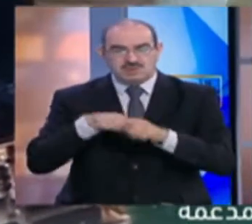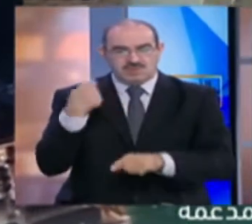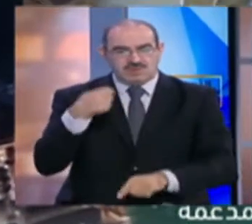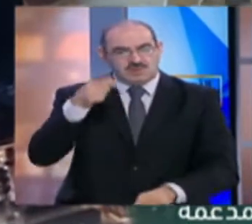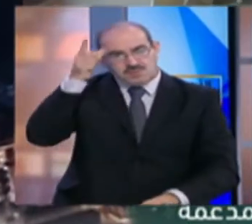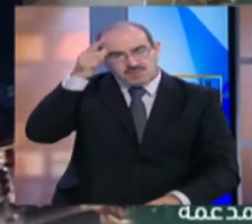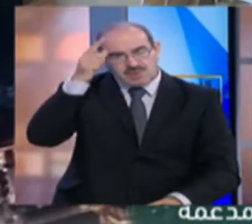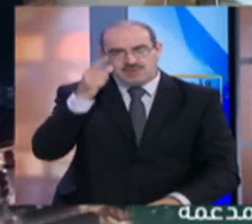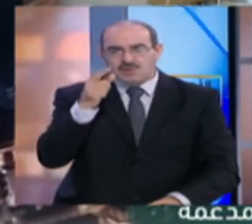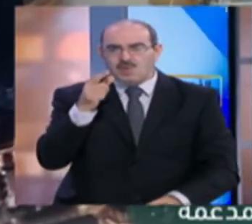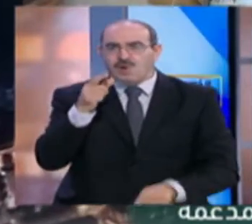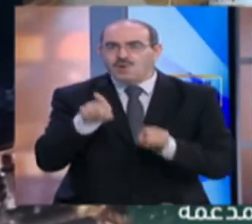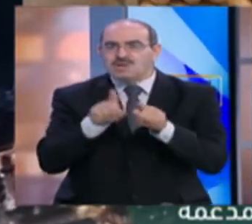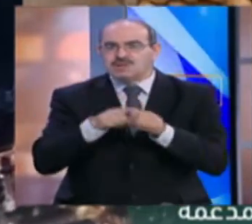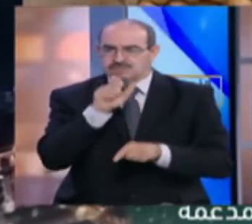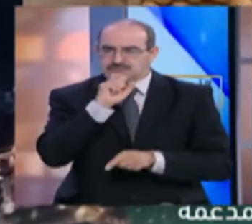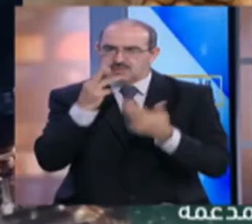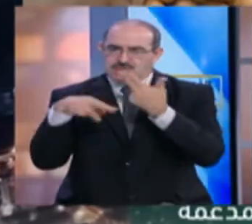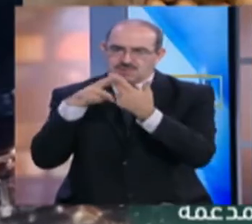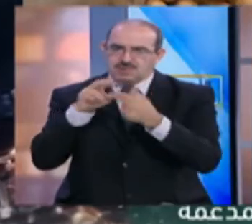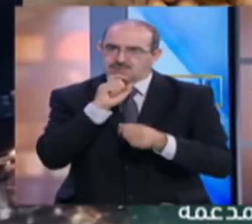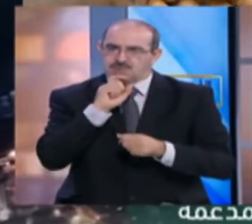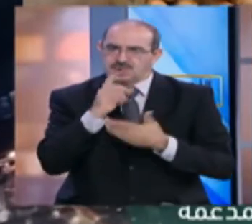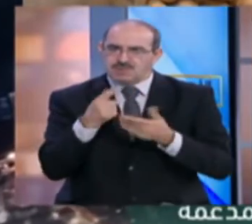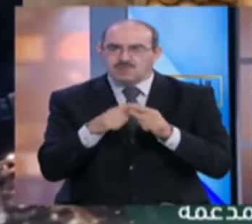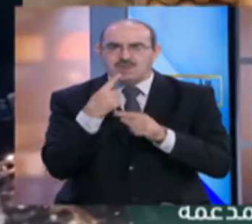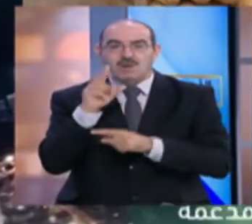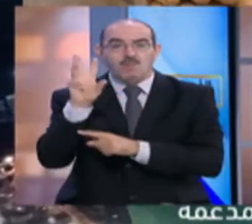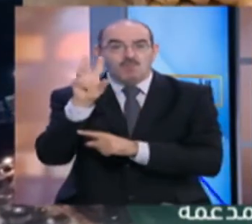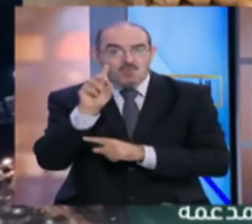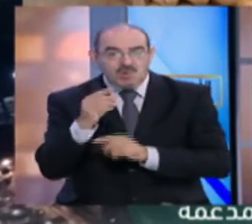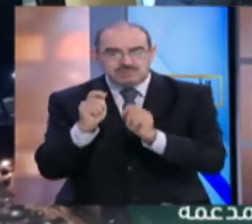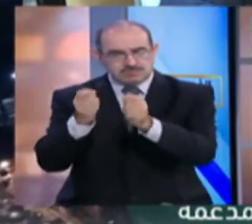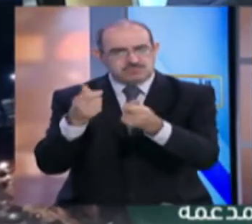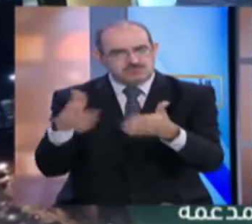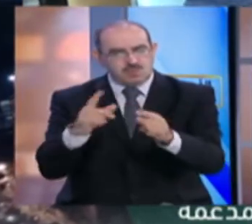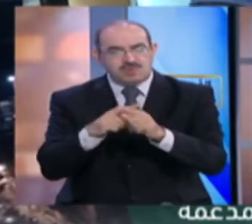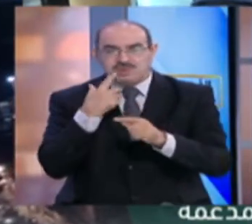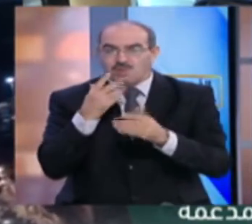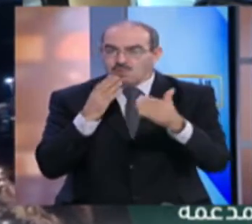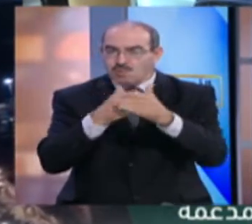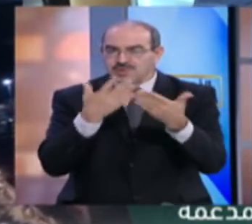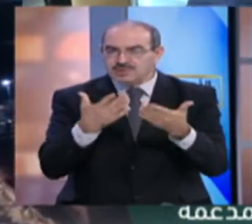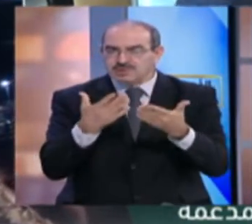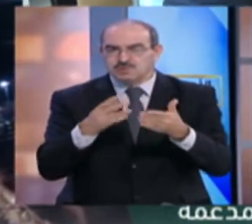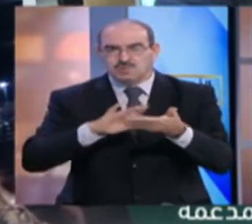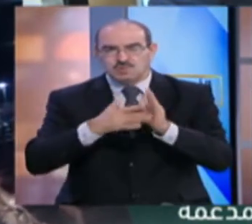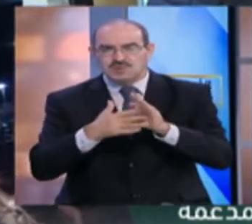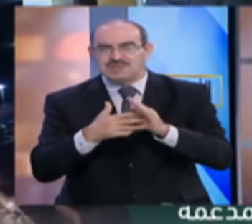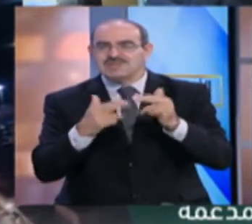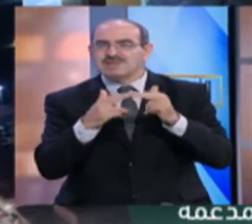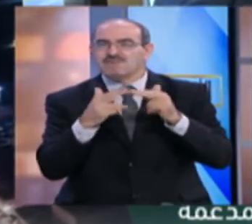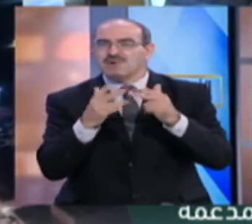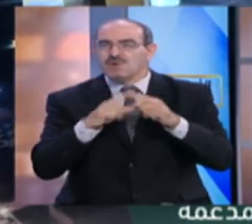هذا مؤشر جديد وفيه إرادة سياسية قوية باش نحلوا هذه المشاكل، وحنا على مستوى الوزارة